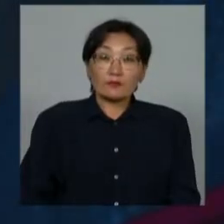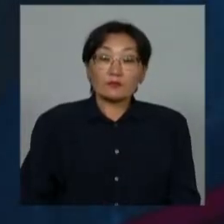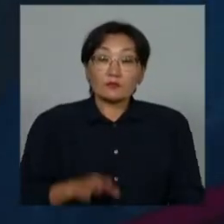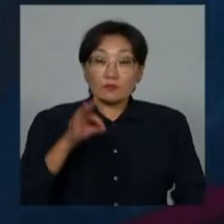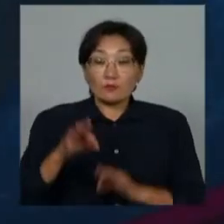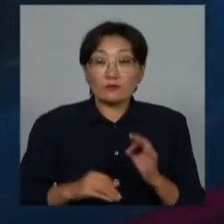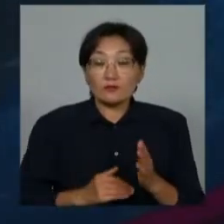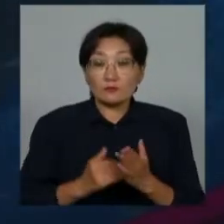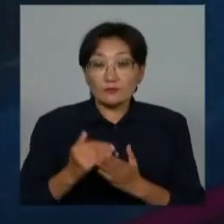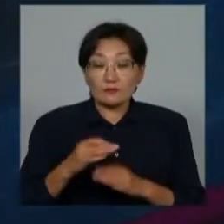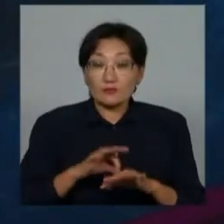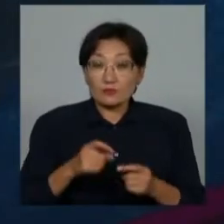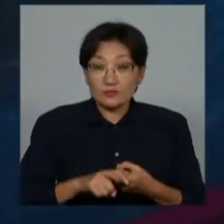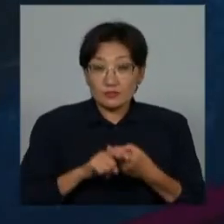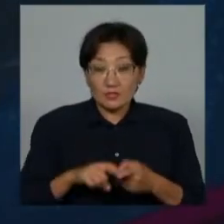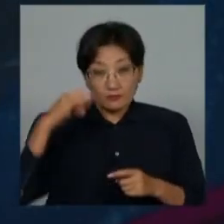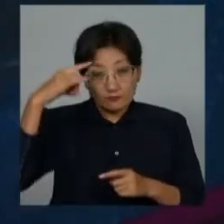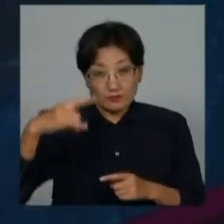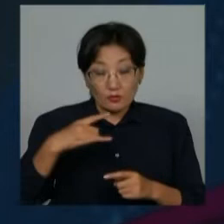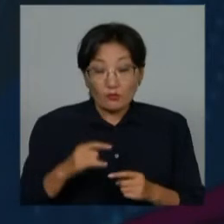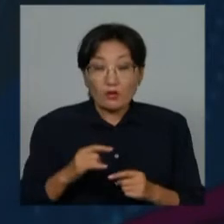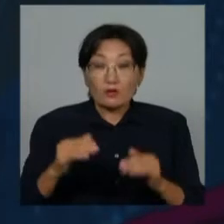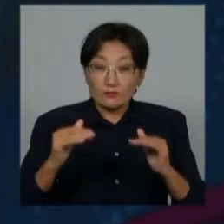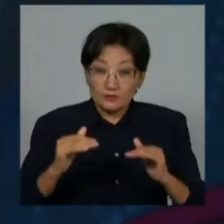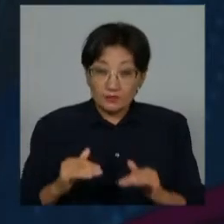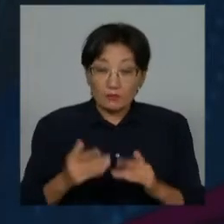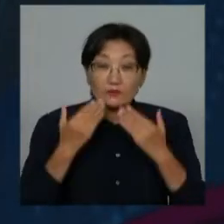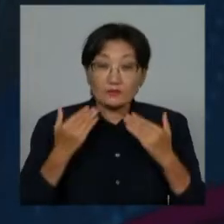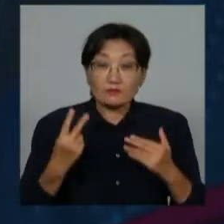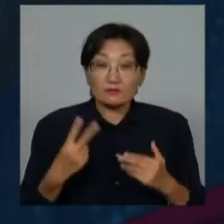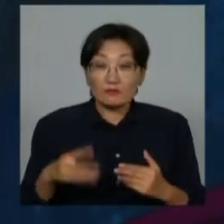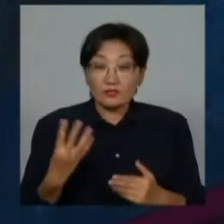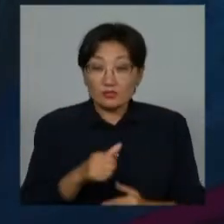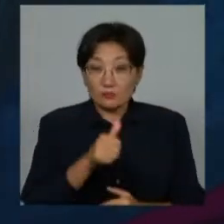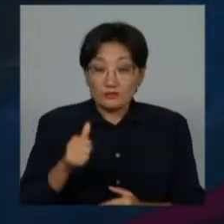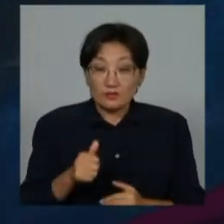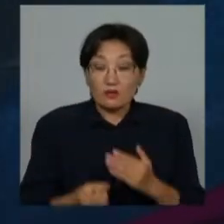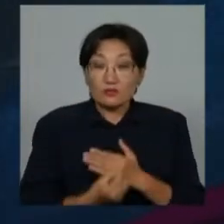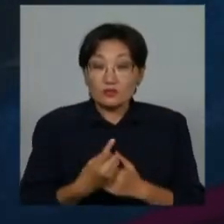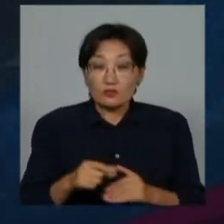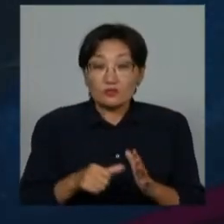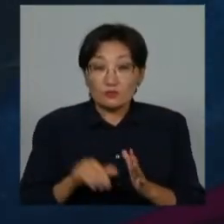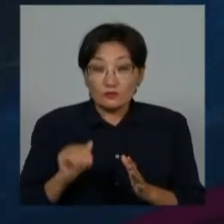Суточный прирост заболевших коронавирусом в Казахстане идет на спад. За последние 24 часа выявлено